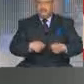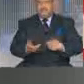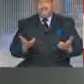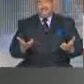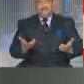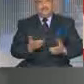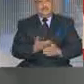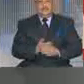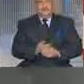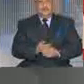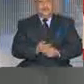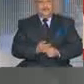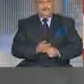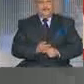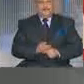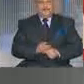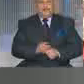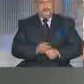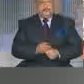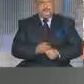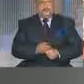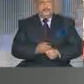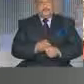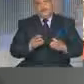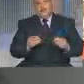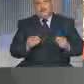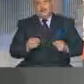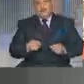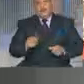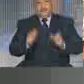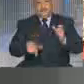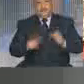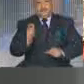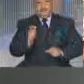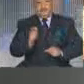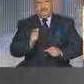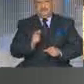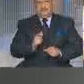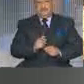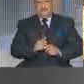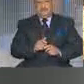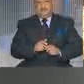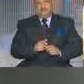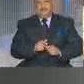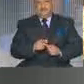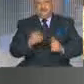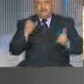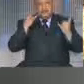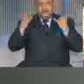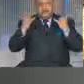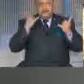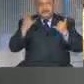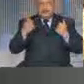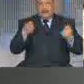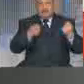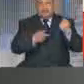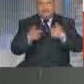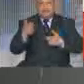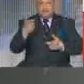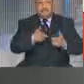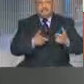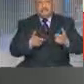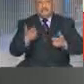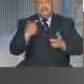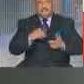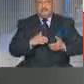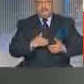جار على عدد من المشاريع الجديدة تعتمد على مبدأ التضامن بين بلدان القارة الإفريقية باختلاف إمكانياتها، ما مكن